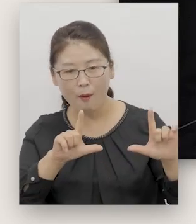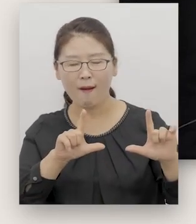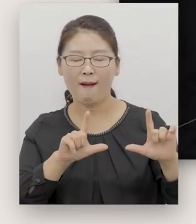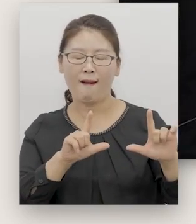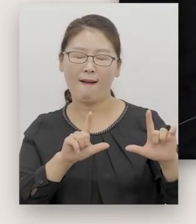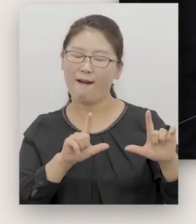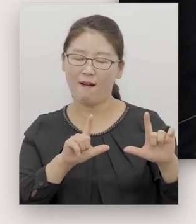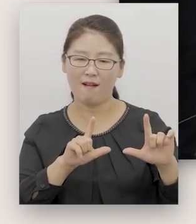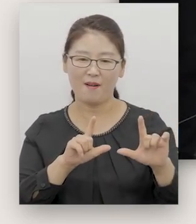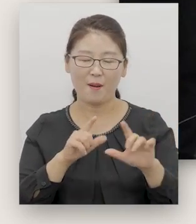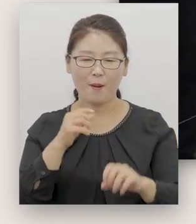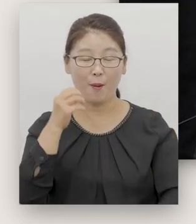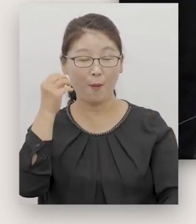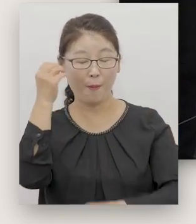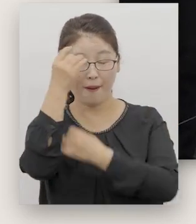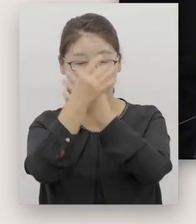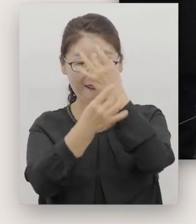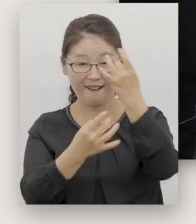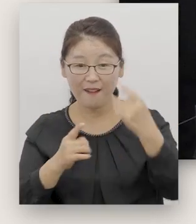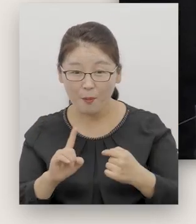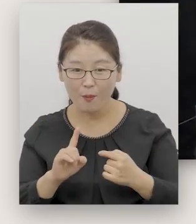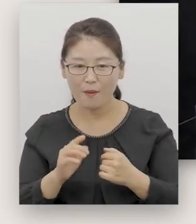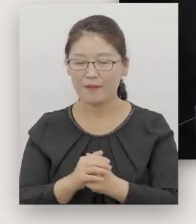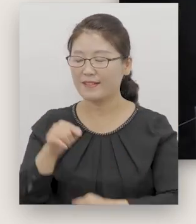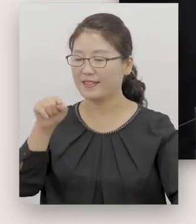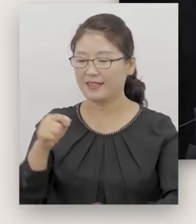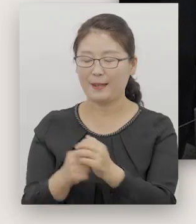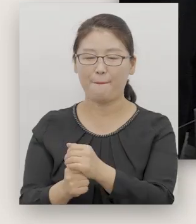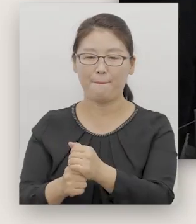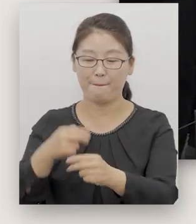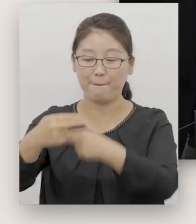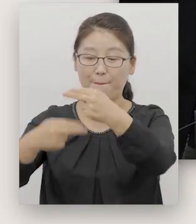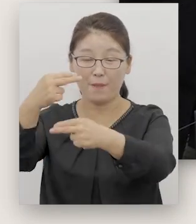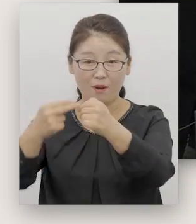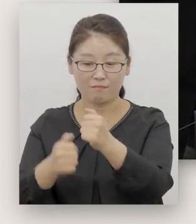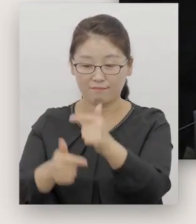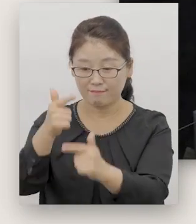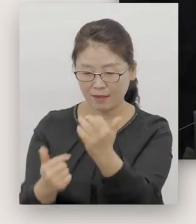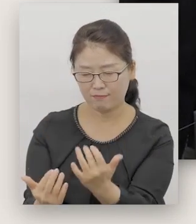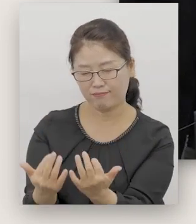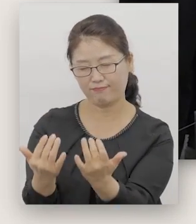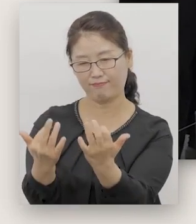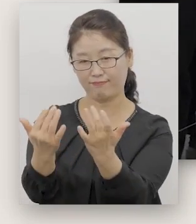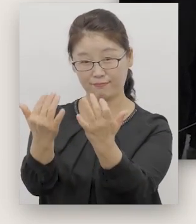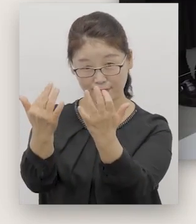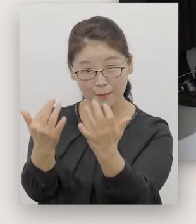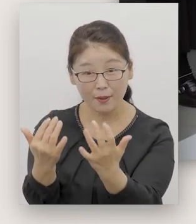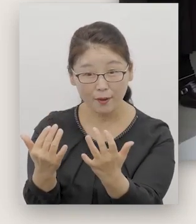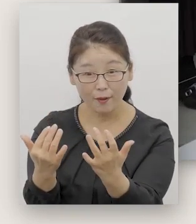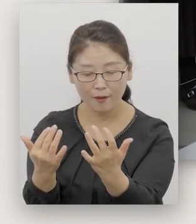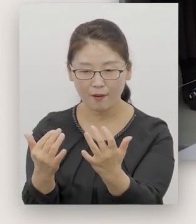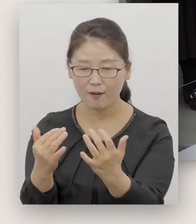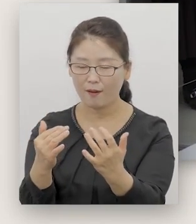벽난로 앞에서 그 불이 이렇게 그 벽난로가 이렇게 움직이는 것을 보면서 약간 멍 때린다고 하죠.